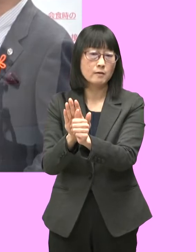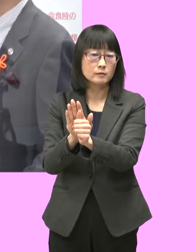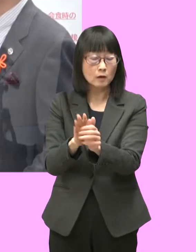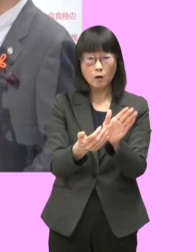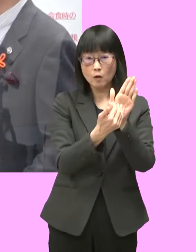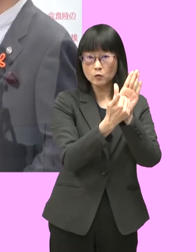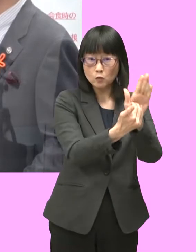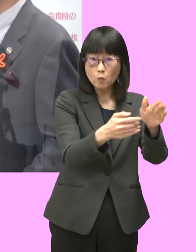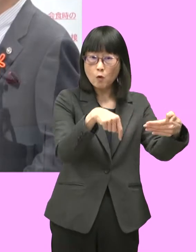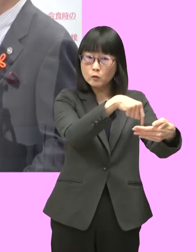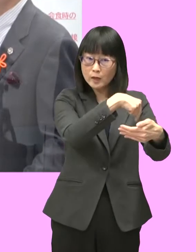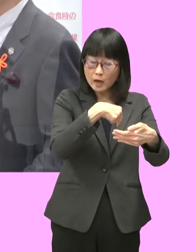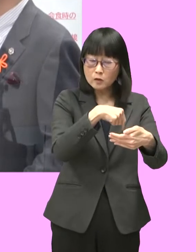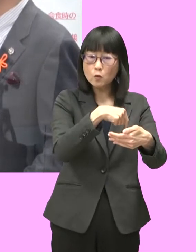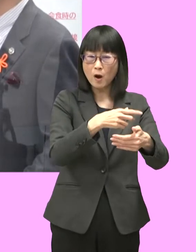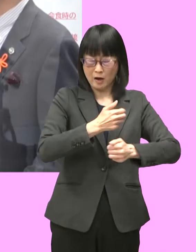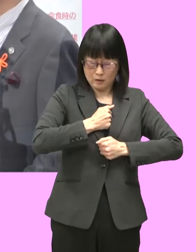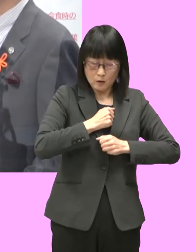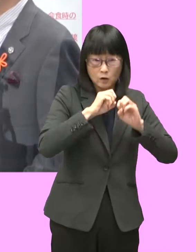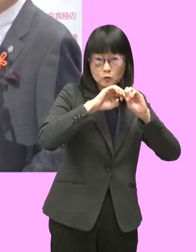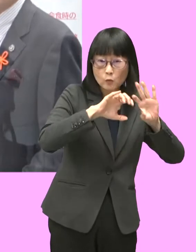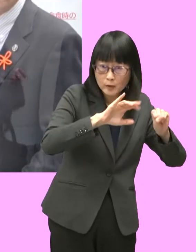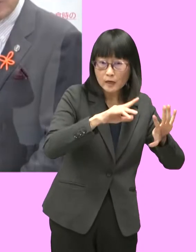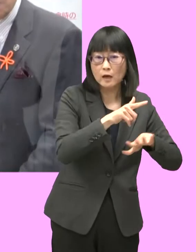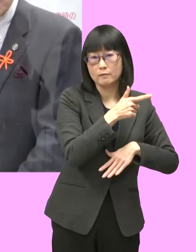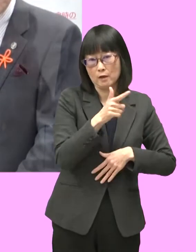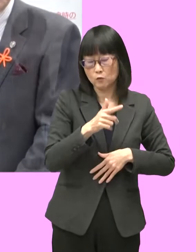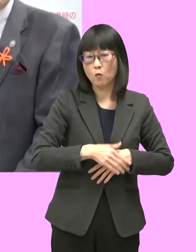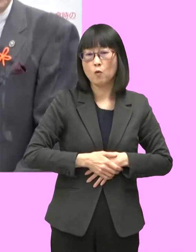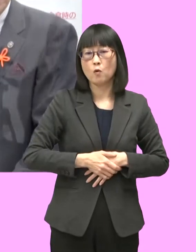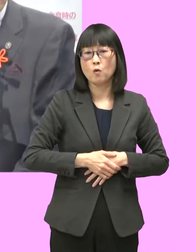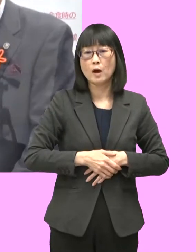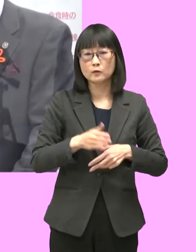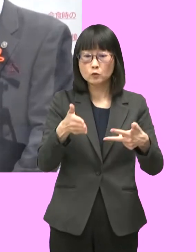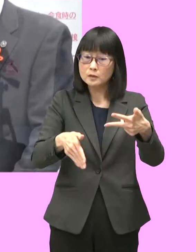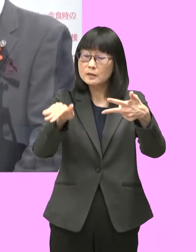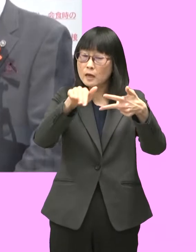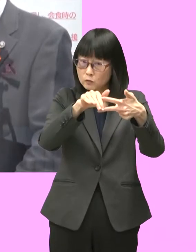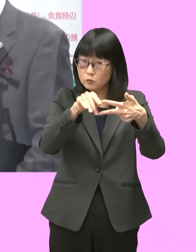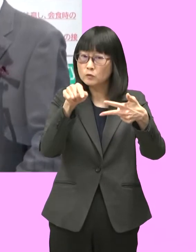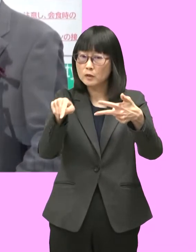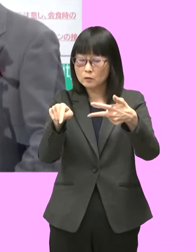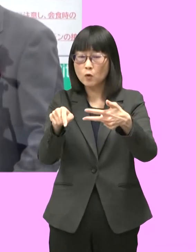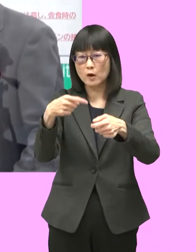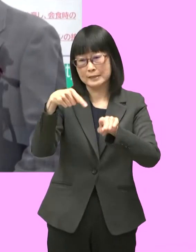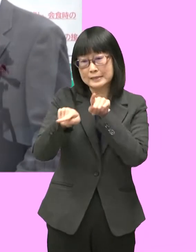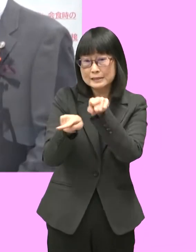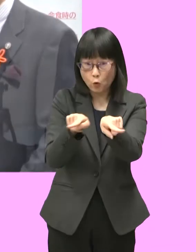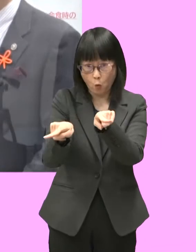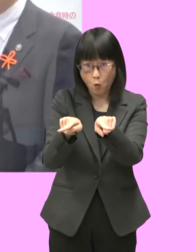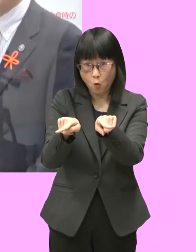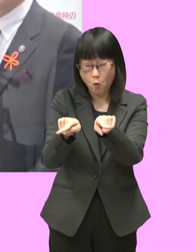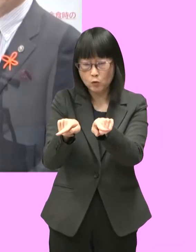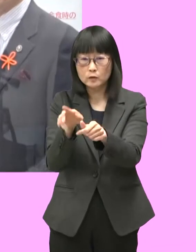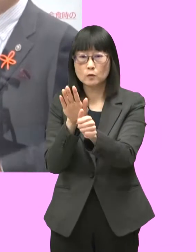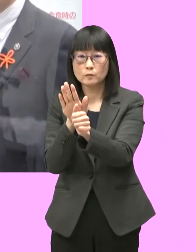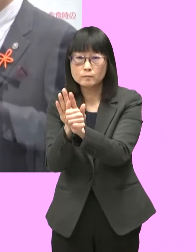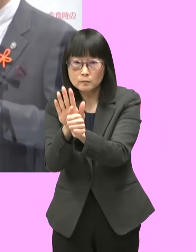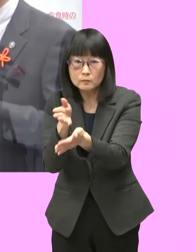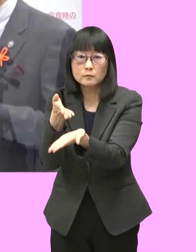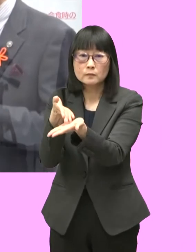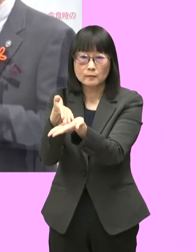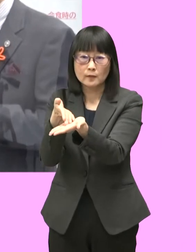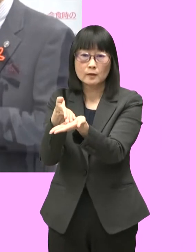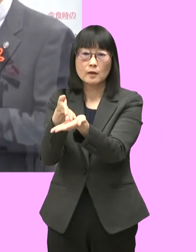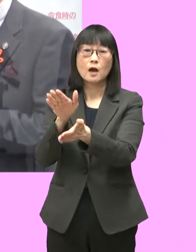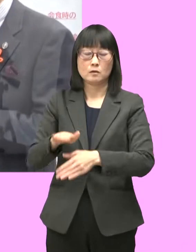ありますし、施設や飲食店には指導助言ということを行います。まあ、ちなみに今福島市では新たに